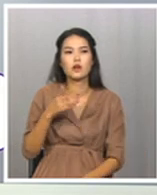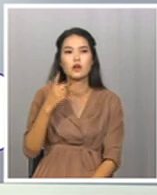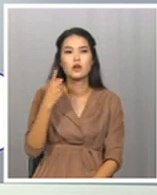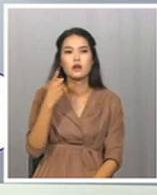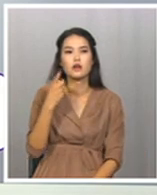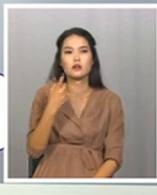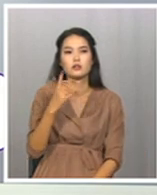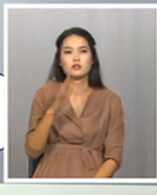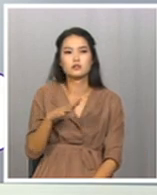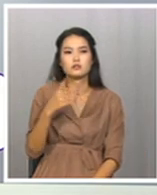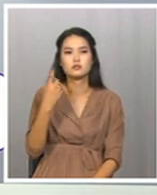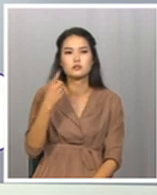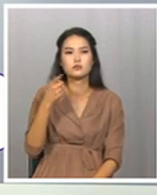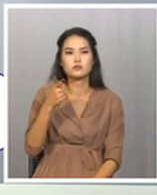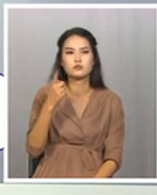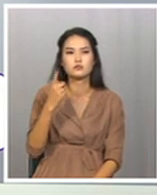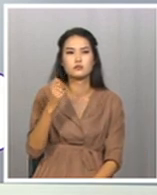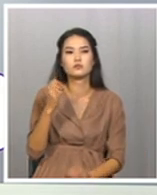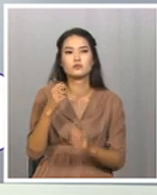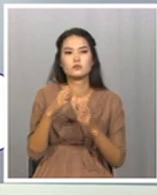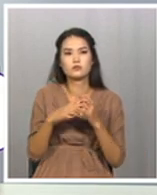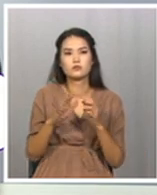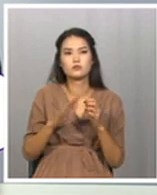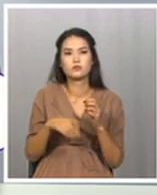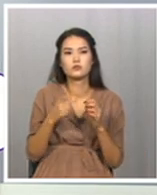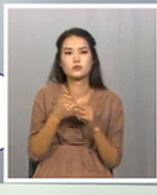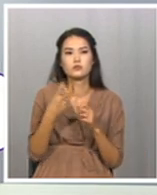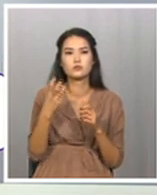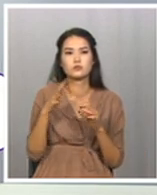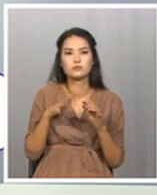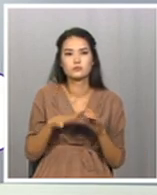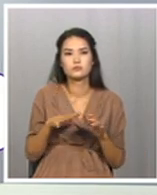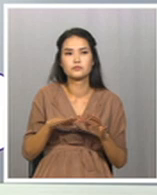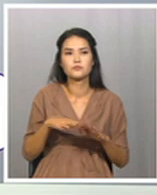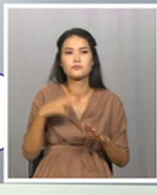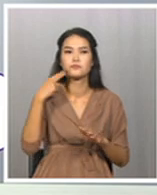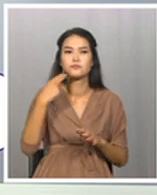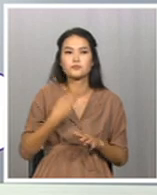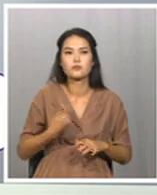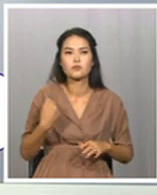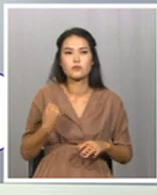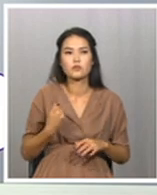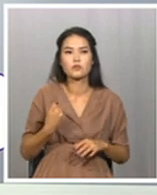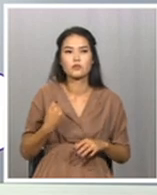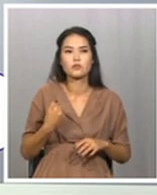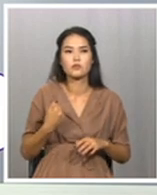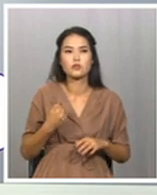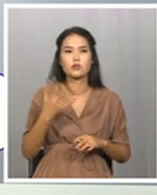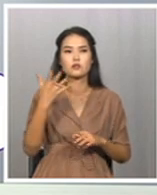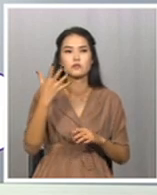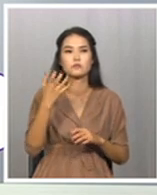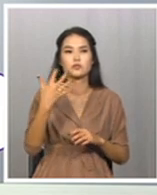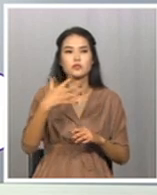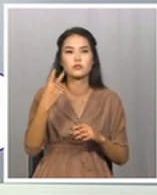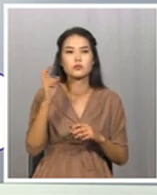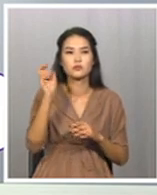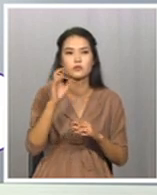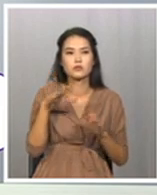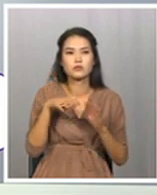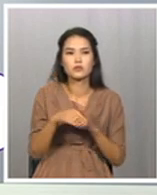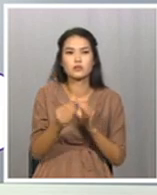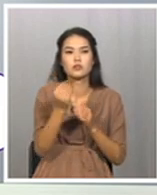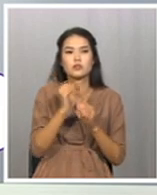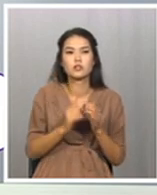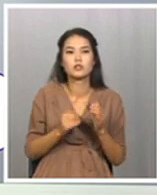ішінде небәрі 2-3 есеге ғана ұлғайғанын көріп отырмыз. Ал Қытай аумағында 552 доллар болса, ол